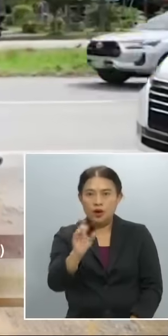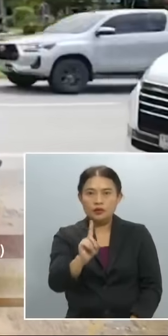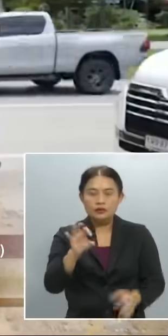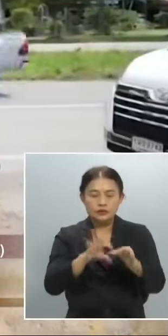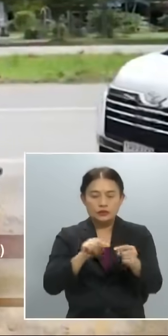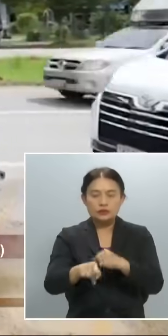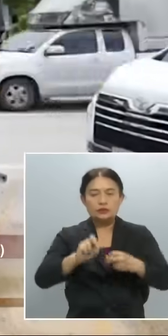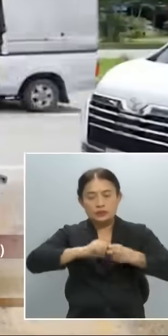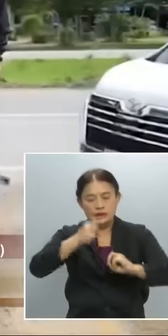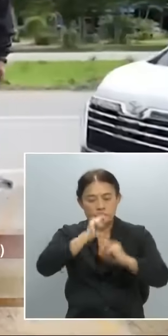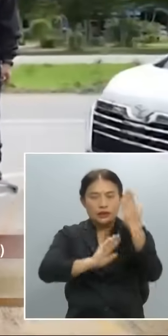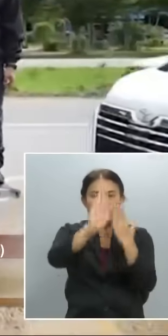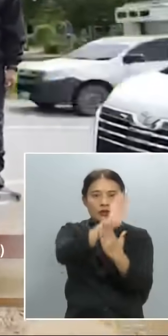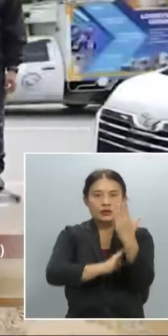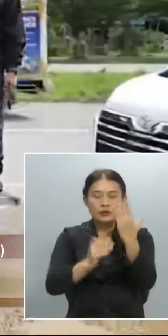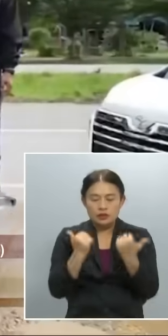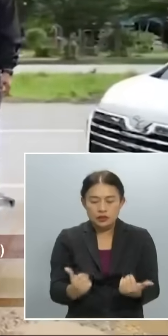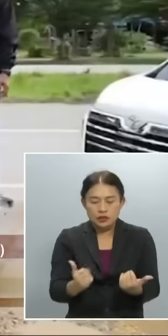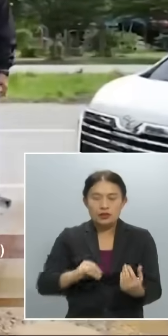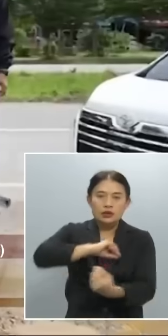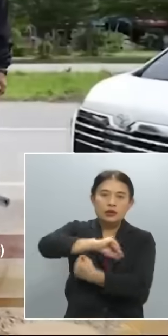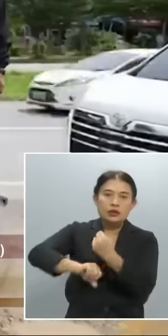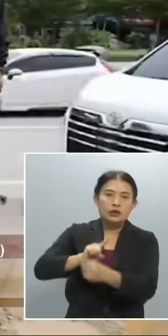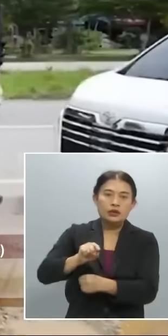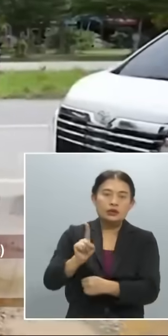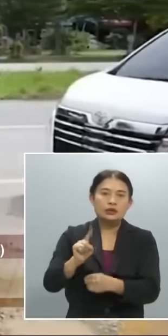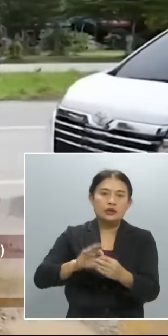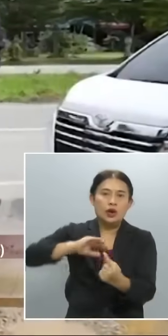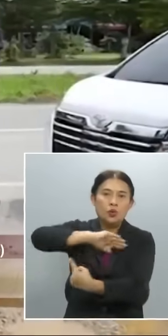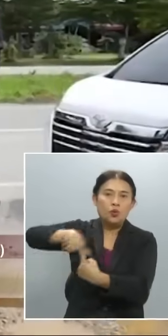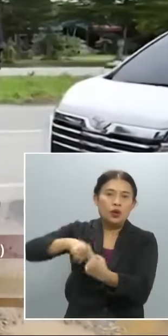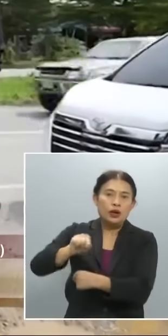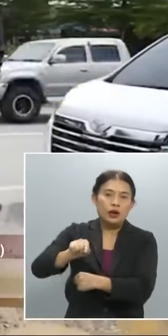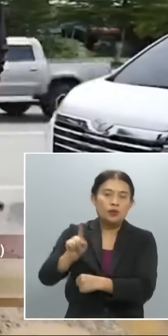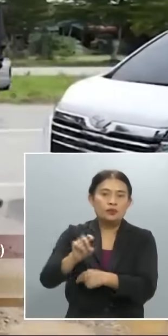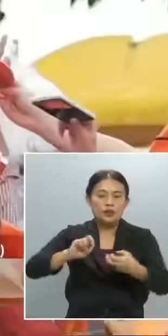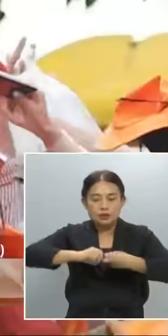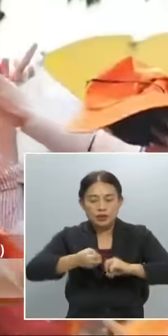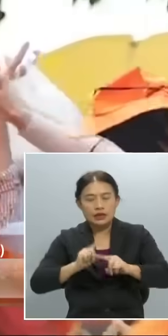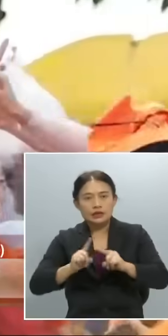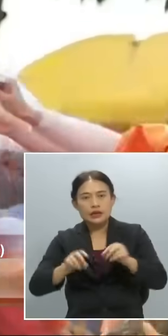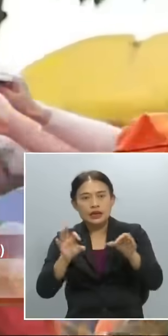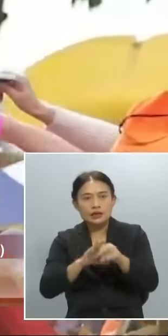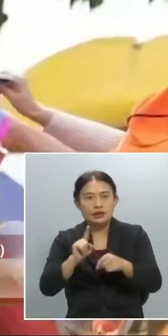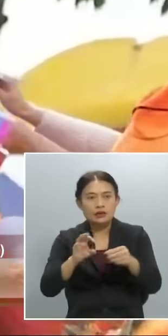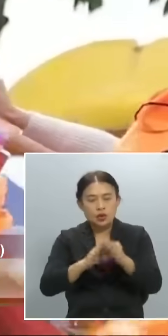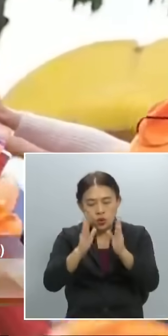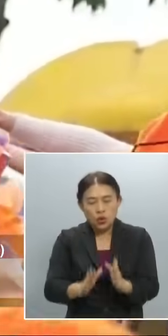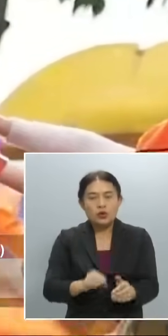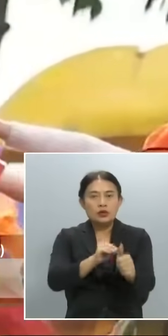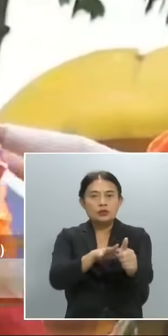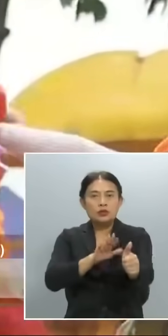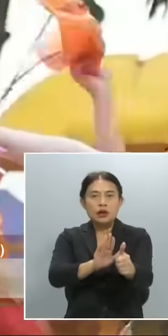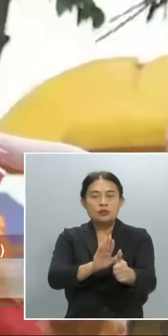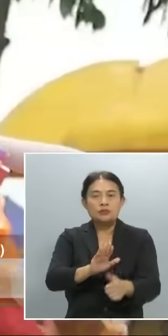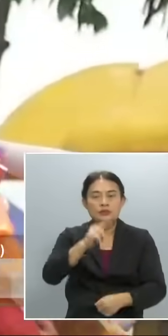ตของบ้านเมืองตอนนี้ไม่เฉพาะเศรษฐกิจสิ่งแวดล้อมแต่ยังหมายถึงวิกฤตศรัทธาผู้นำของบ้านของเ